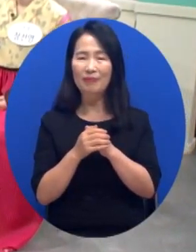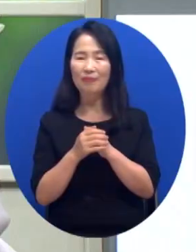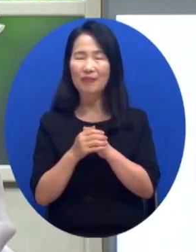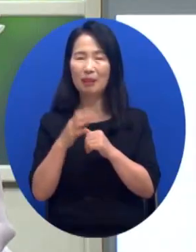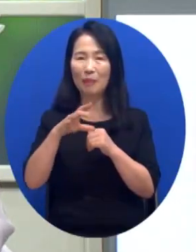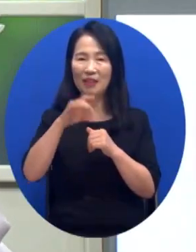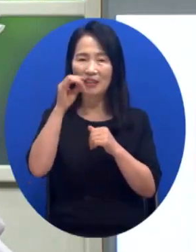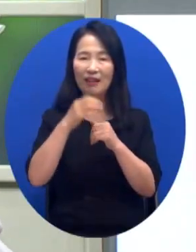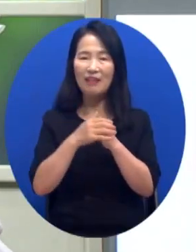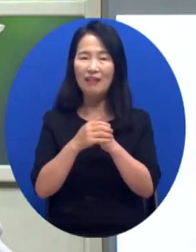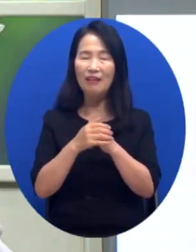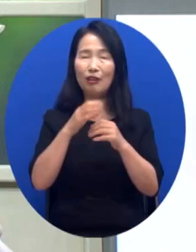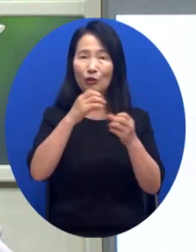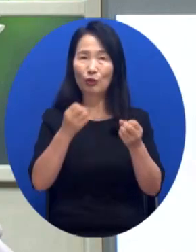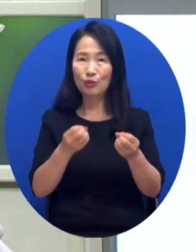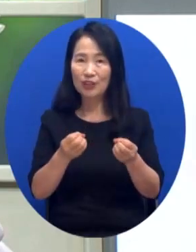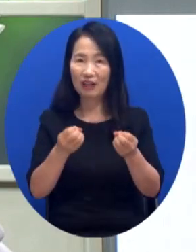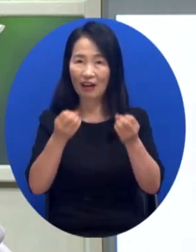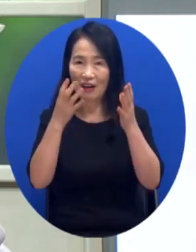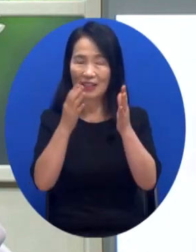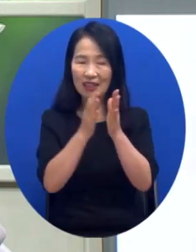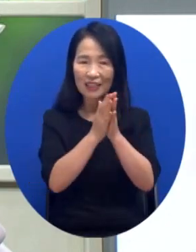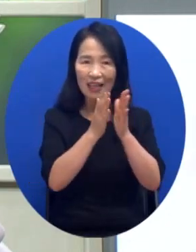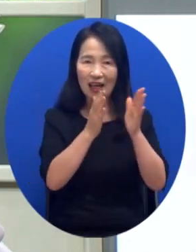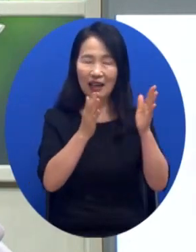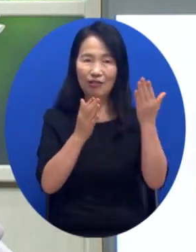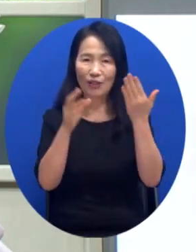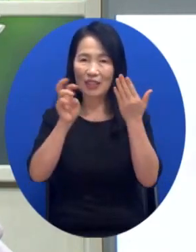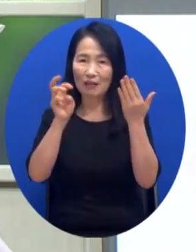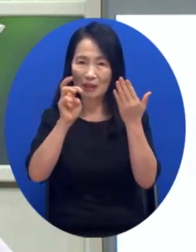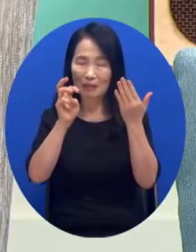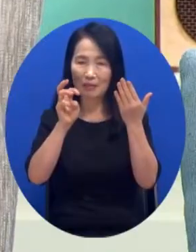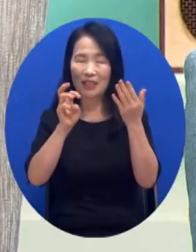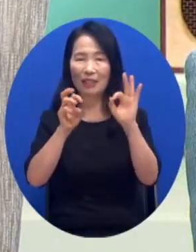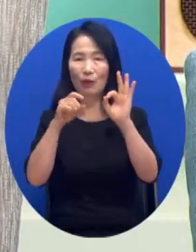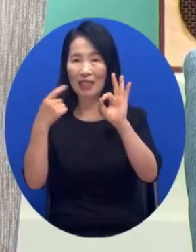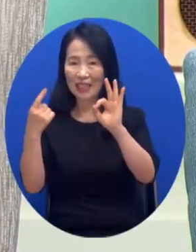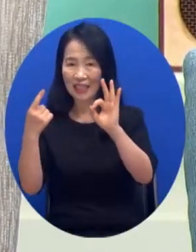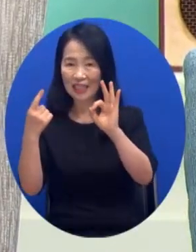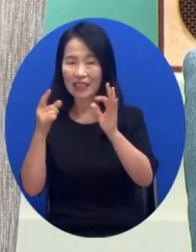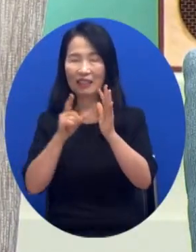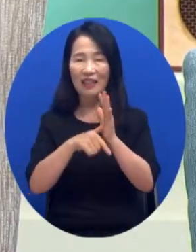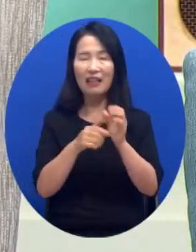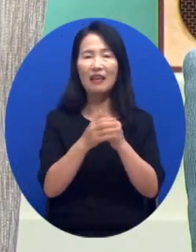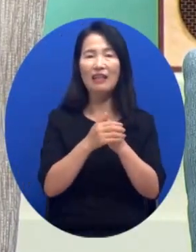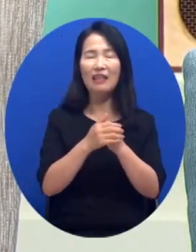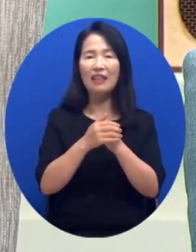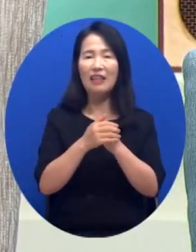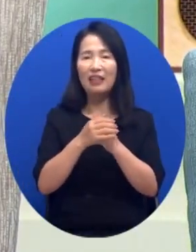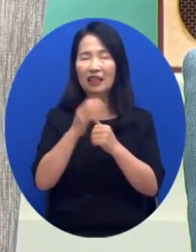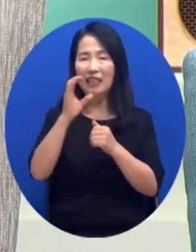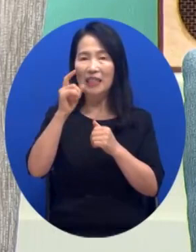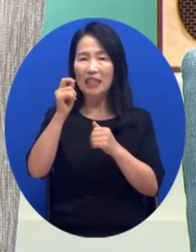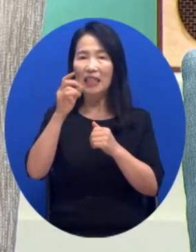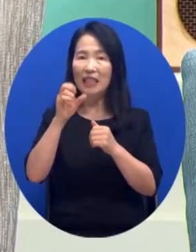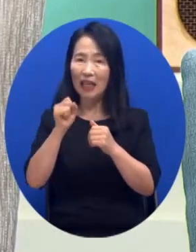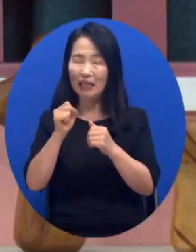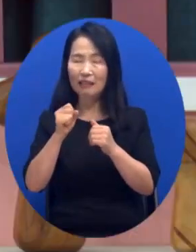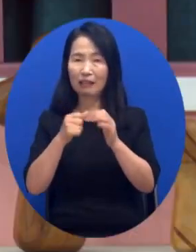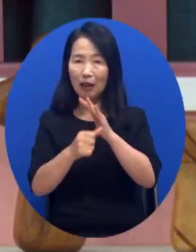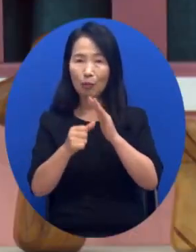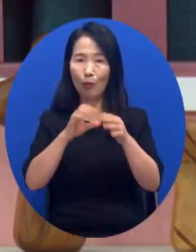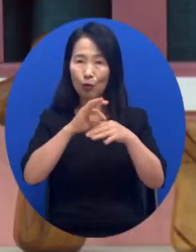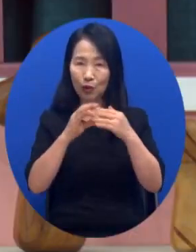먼저 추석 연휴의 시작을 알리는 9월 30일과 10월 1일에는 CTS 대표 프로그램 가운데 하나인 내가 매일